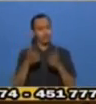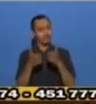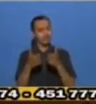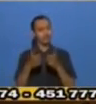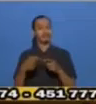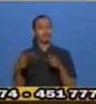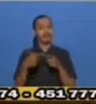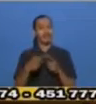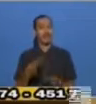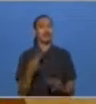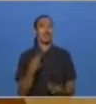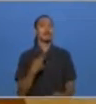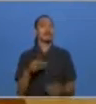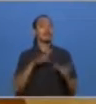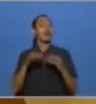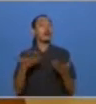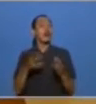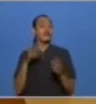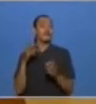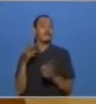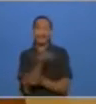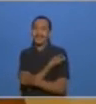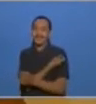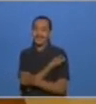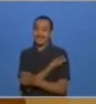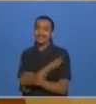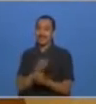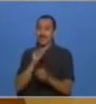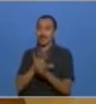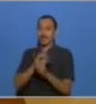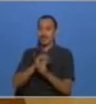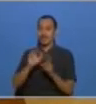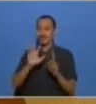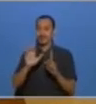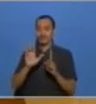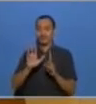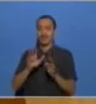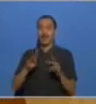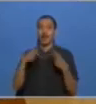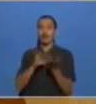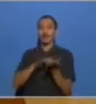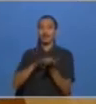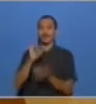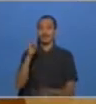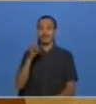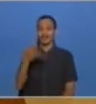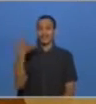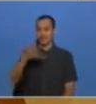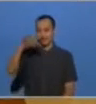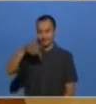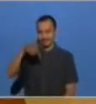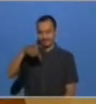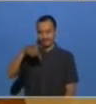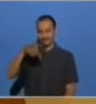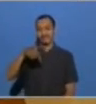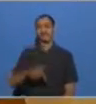451777. Kami masih membahas mengenai pelaksanaan vaksinasi COVID-19 bagi kelompok rentan di daerah istimewa Yogyakarta. Tetap bersama kami